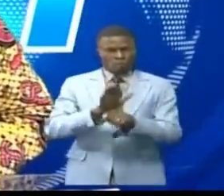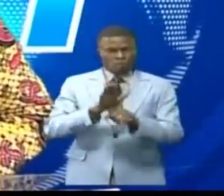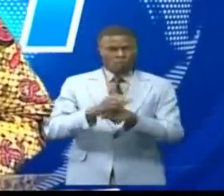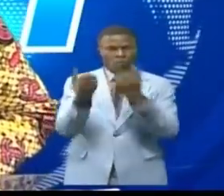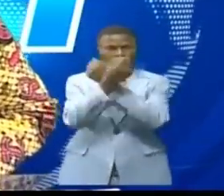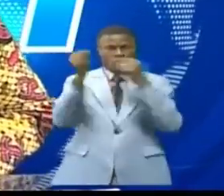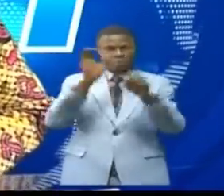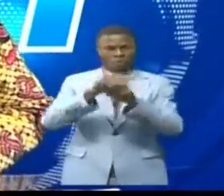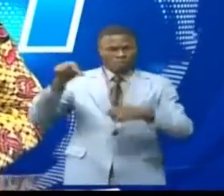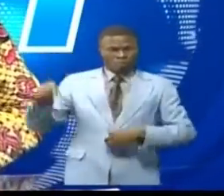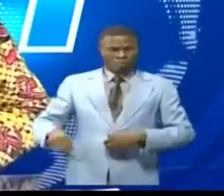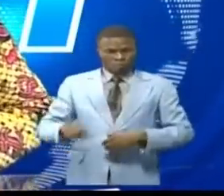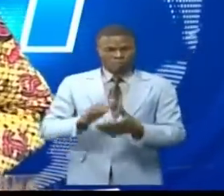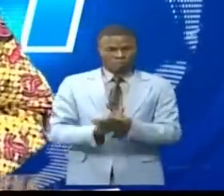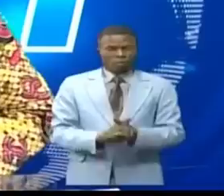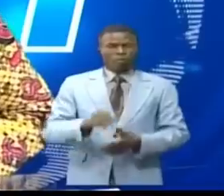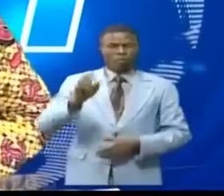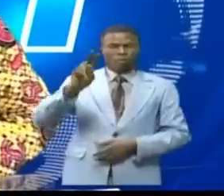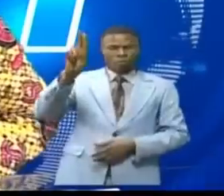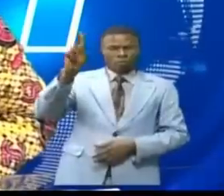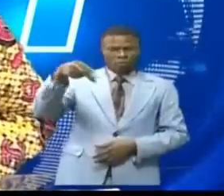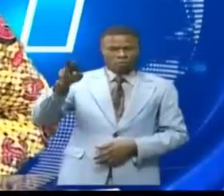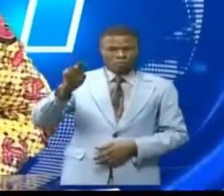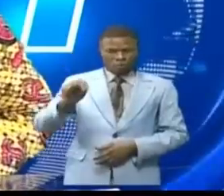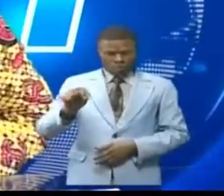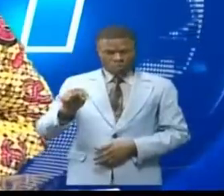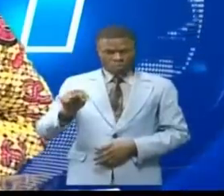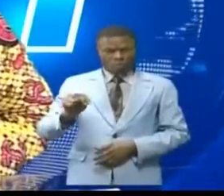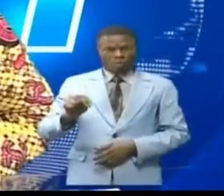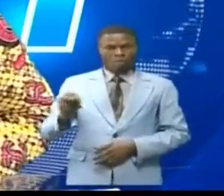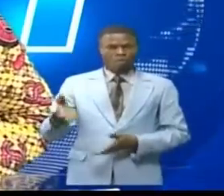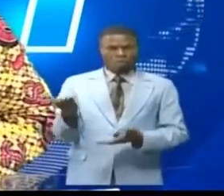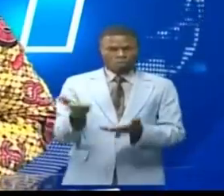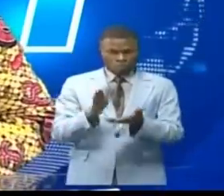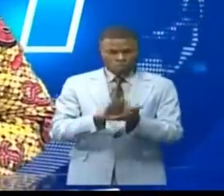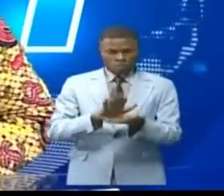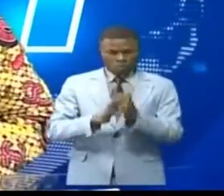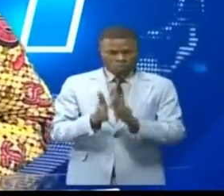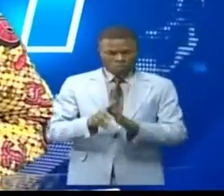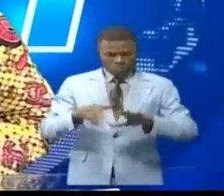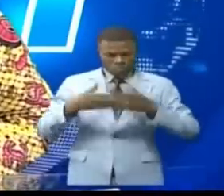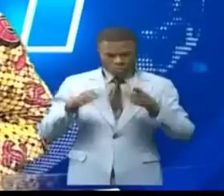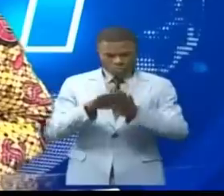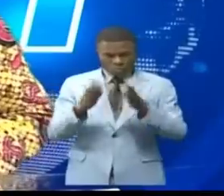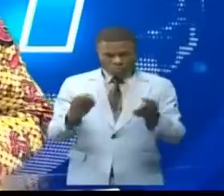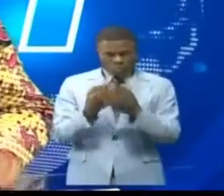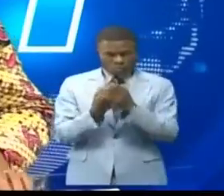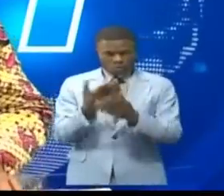Sangamamba, Upen et Lutendele en font partie. Cédric Kenina, reportage.